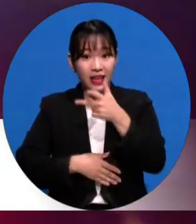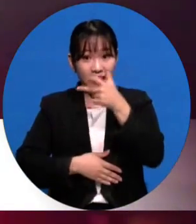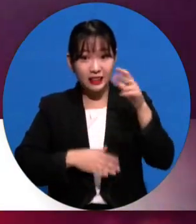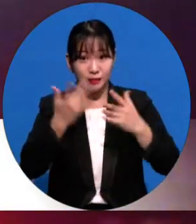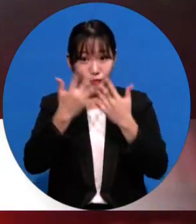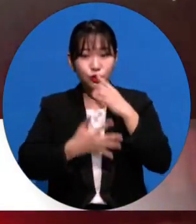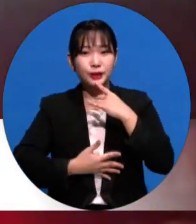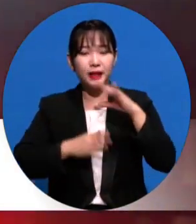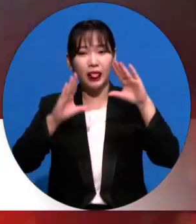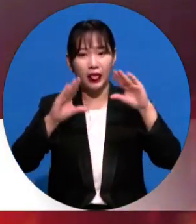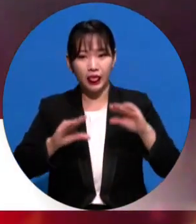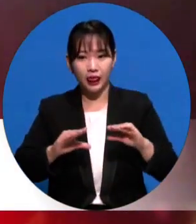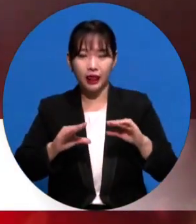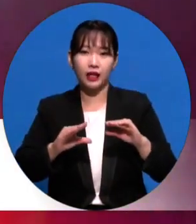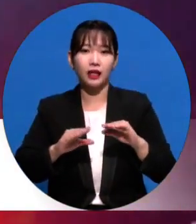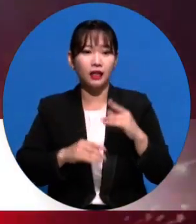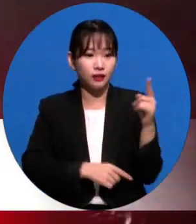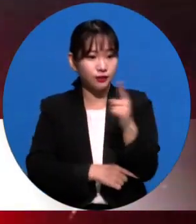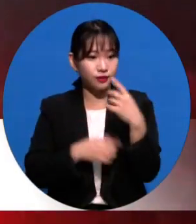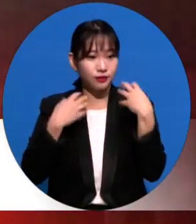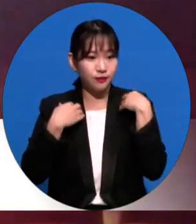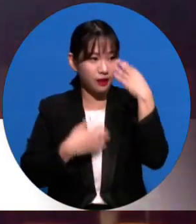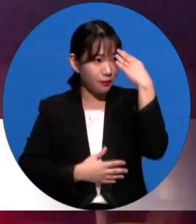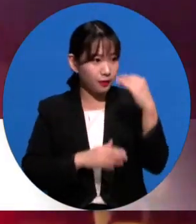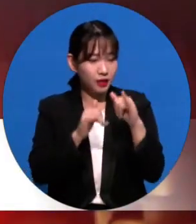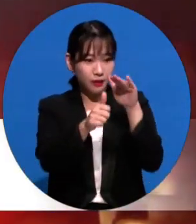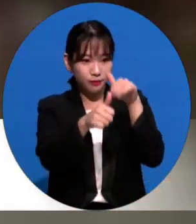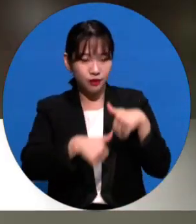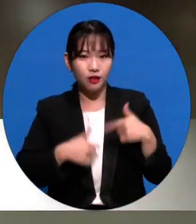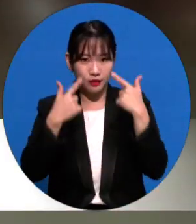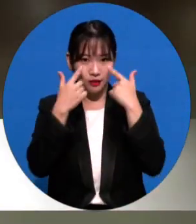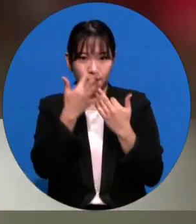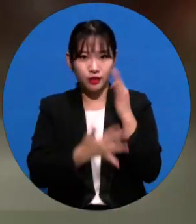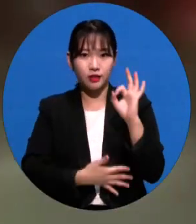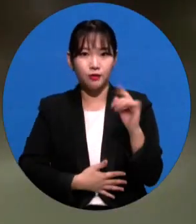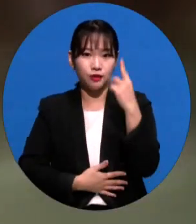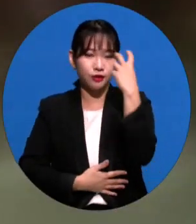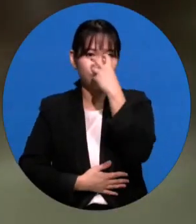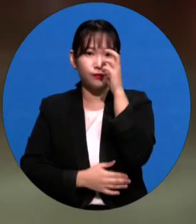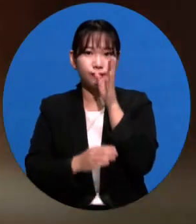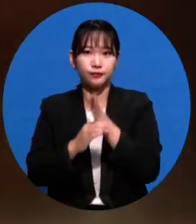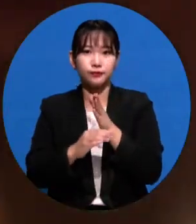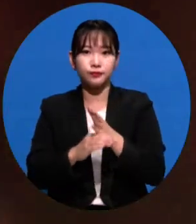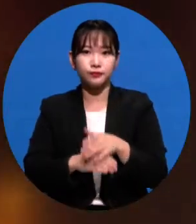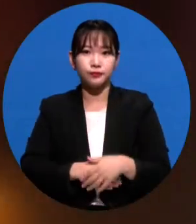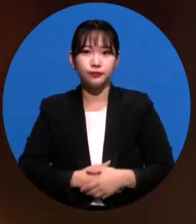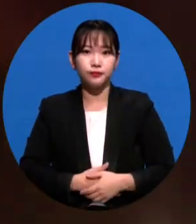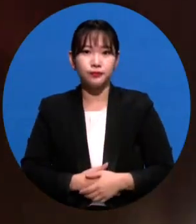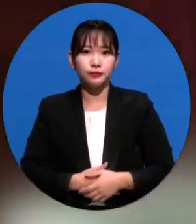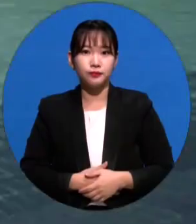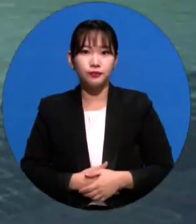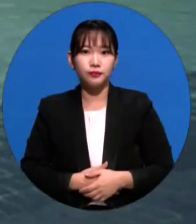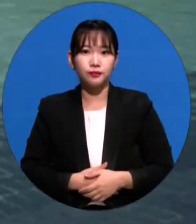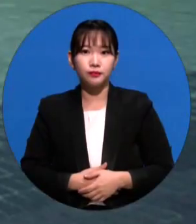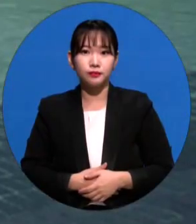불길을 잡았습니다. 소방당국은 목격자 등을 상대로 정확한 화재 원인을 조사하고 있습니다.